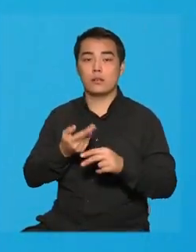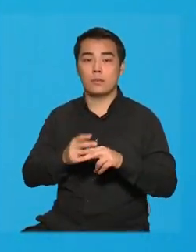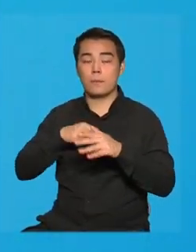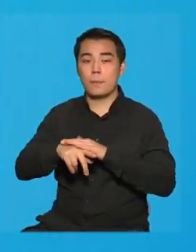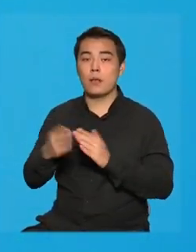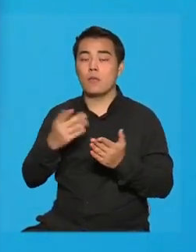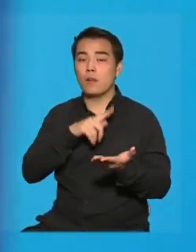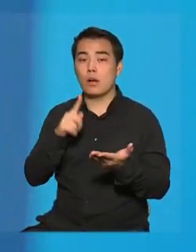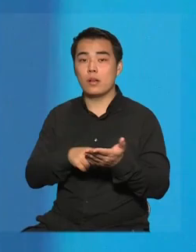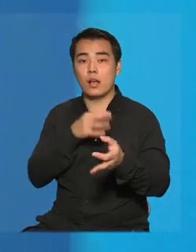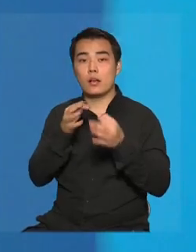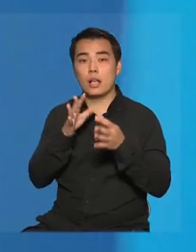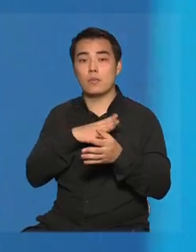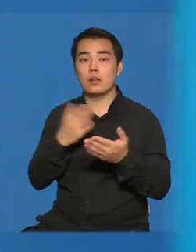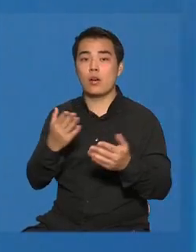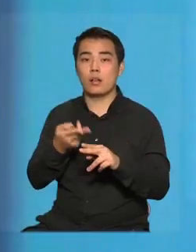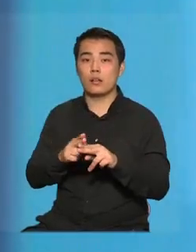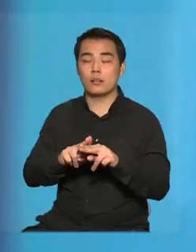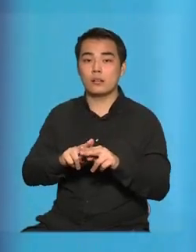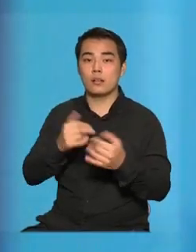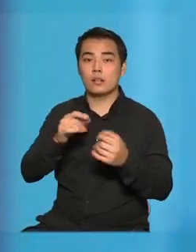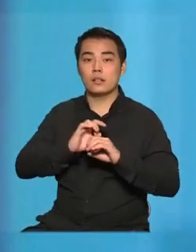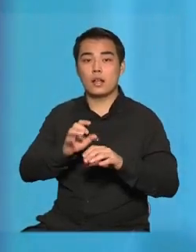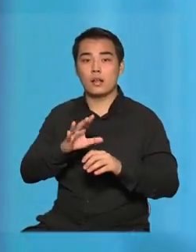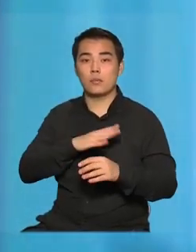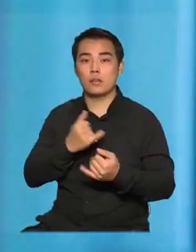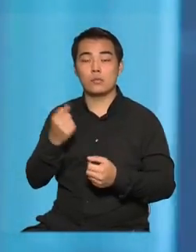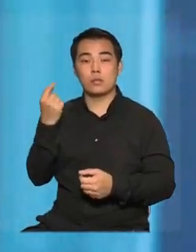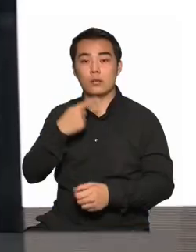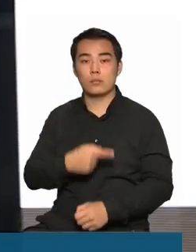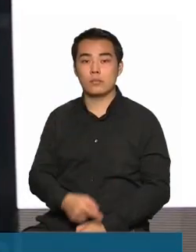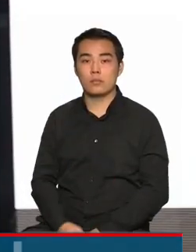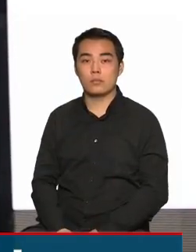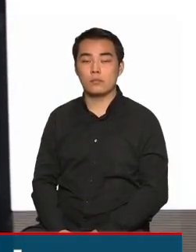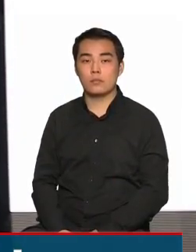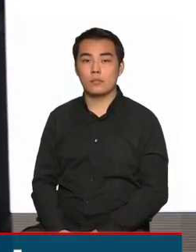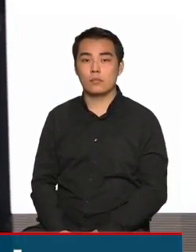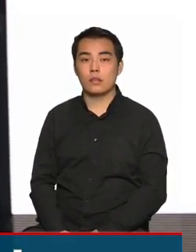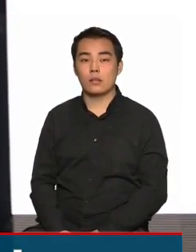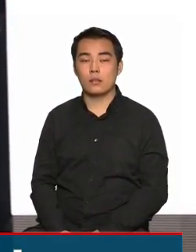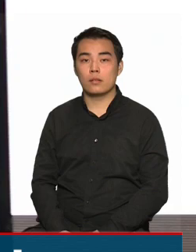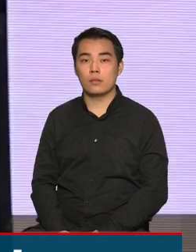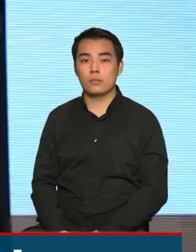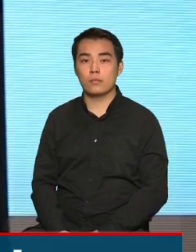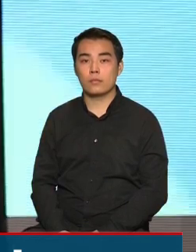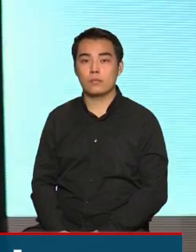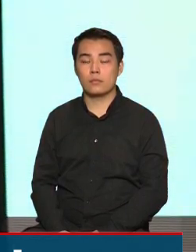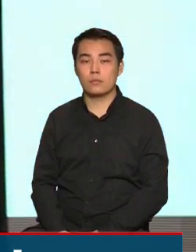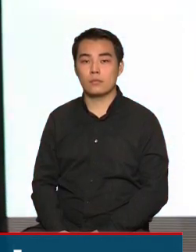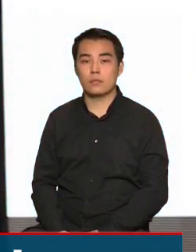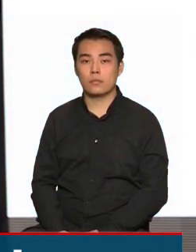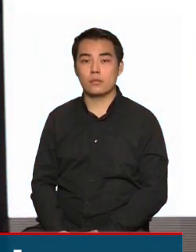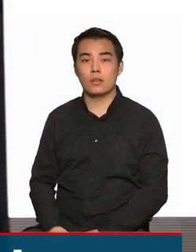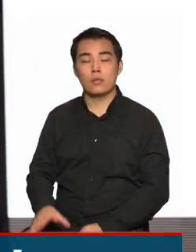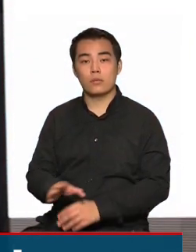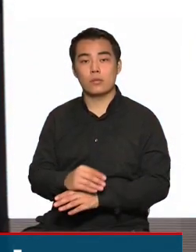қандай сұрақтар талқыланып, қандай тұшымды ой айтылғаны туралы келесі сюжетте. Всему Казахстану, это уже седьмой город,